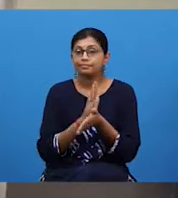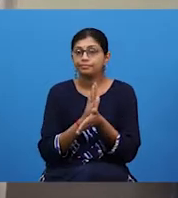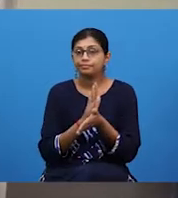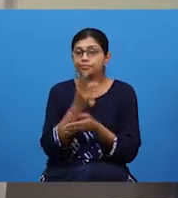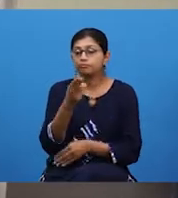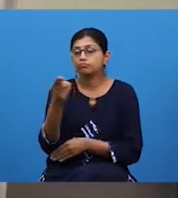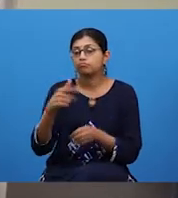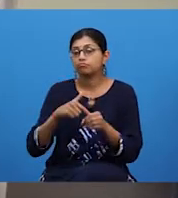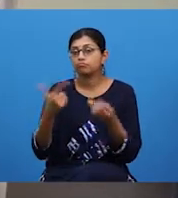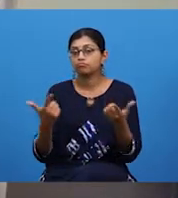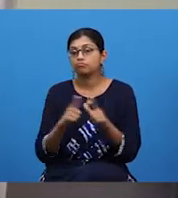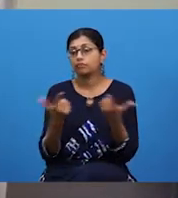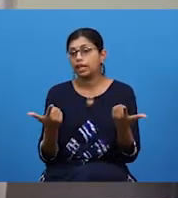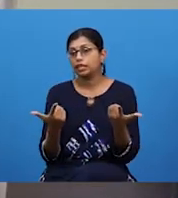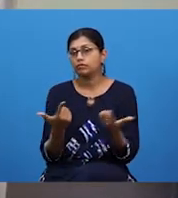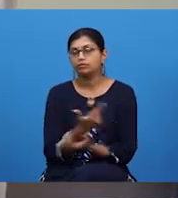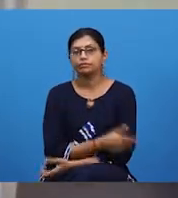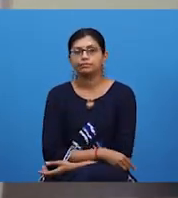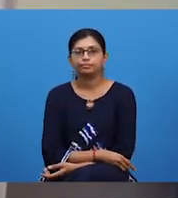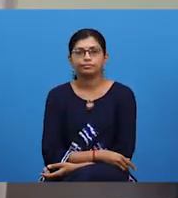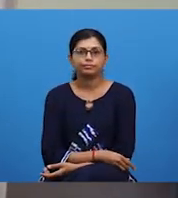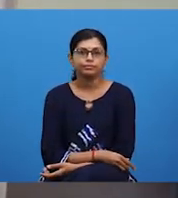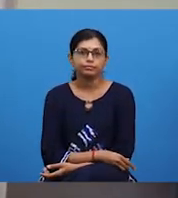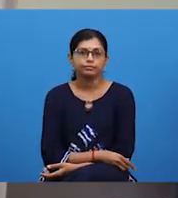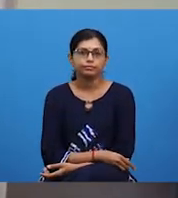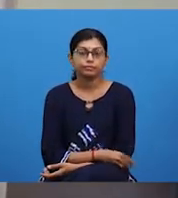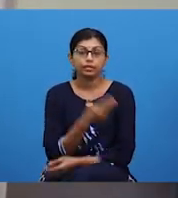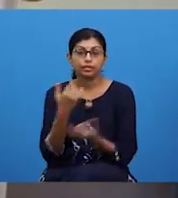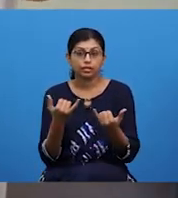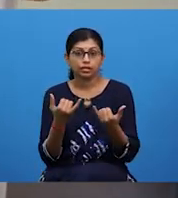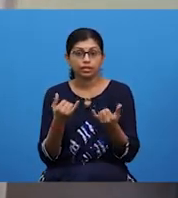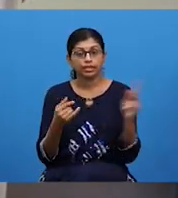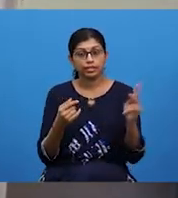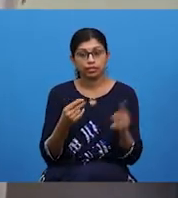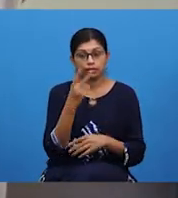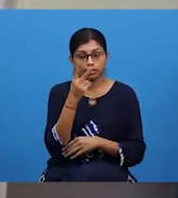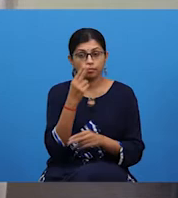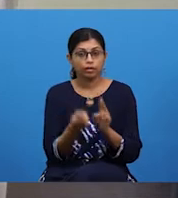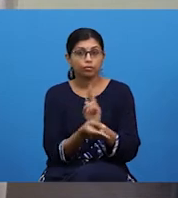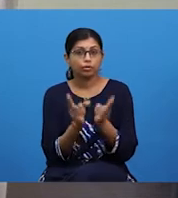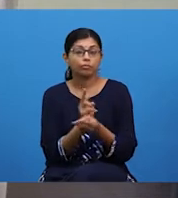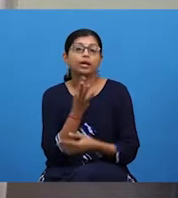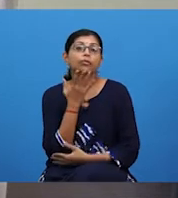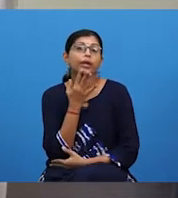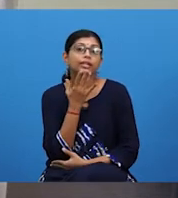bahan lain. Untuk sebelah kiri, kita nampak perubahan ke atas